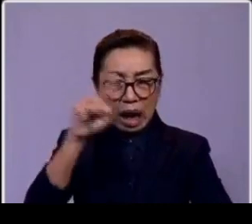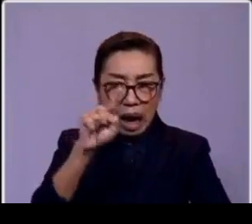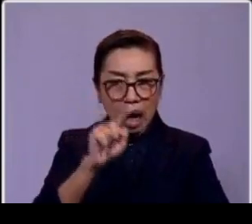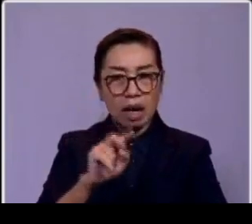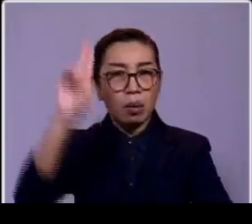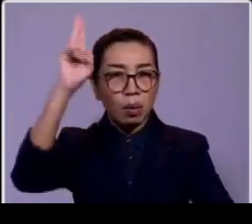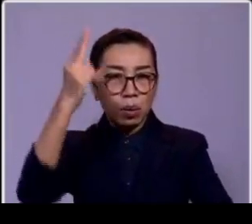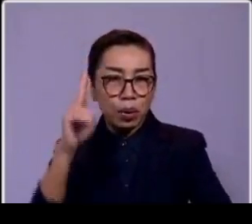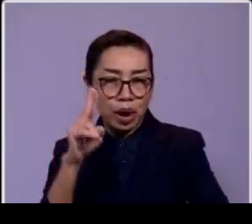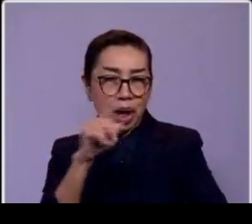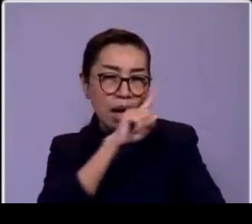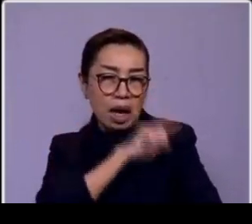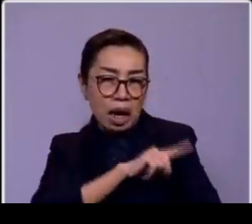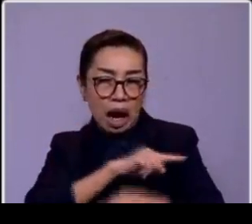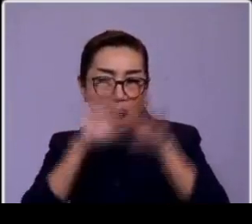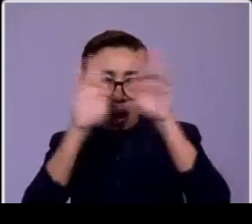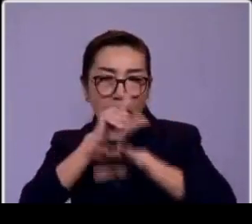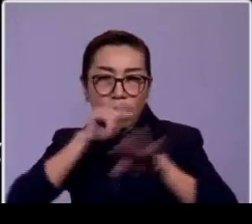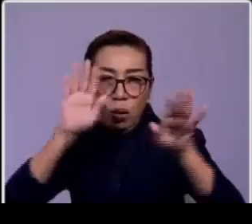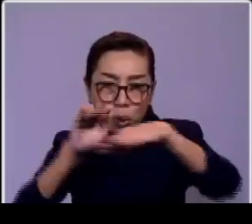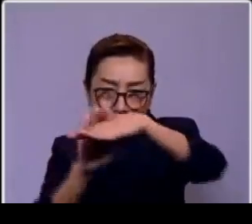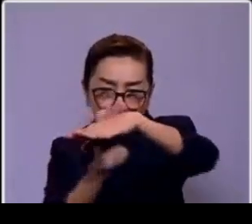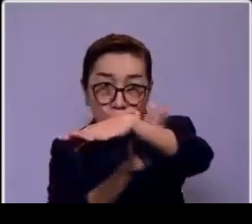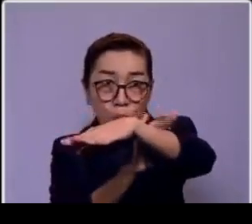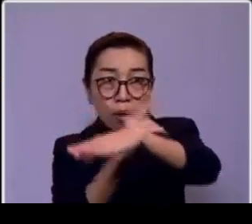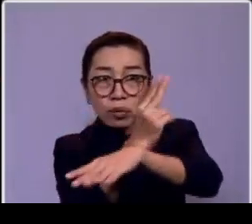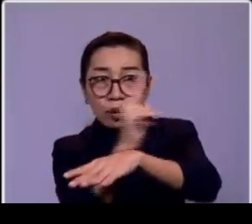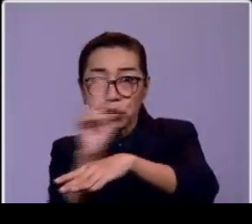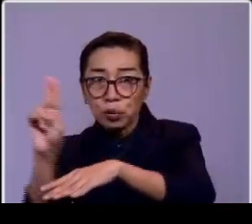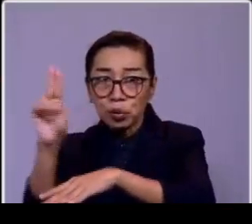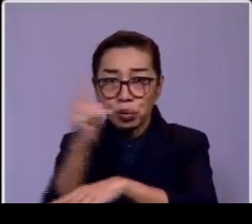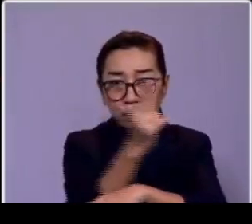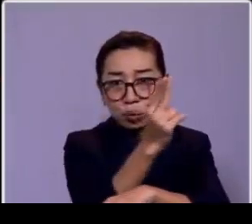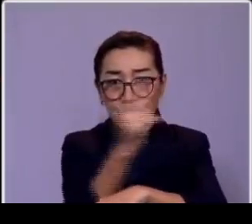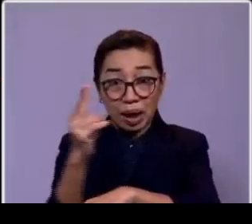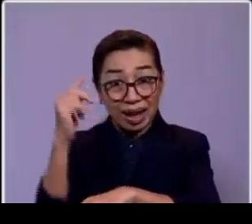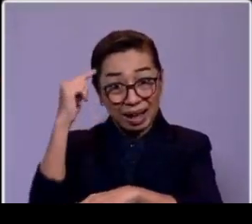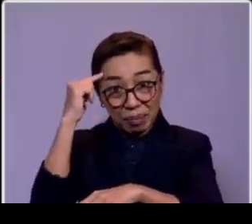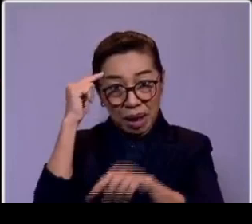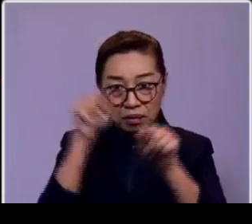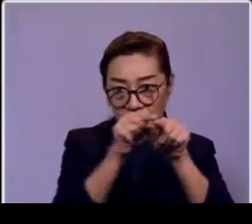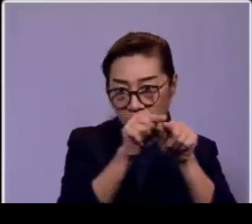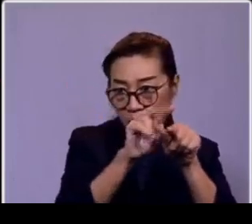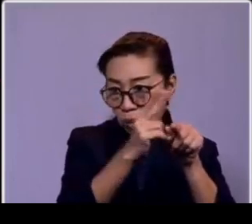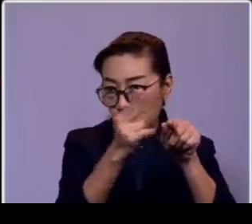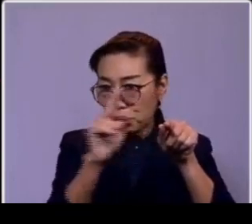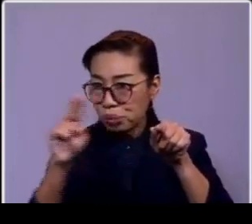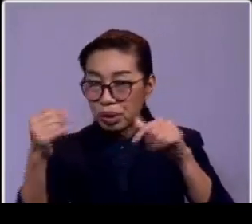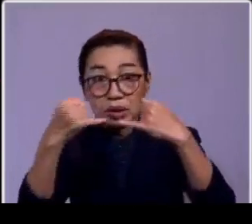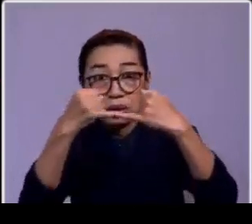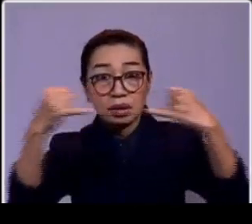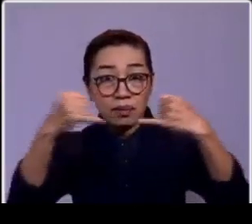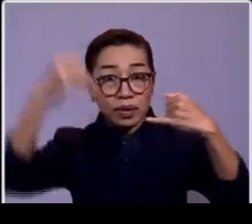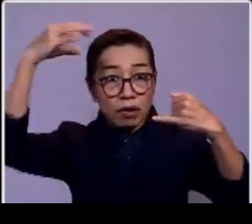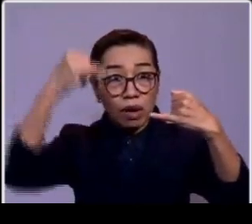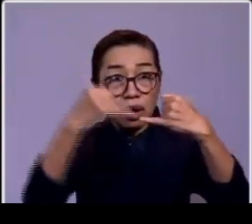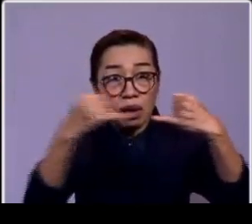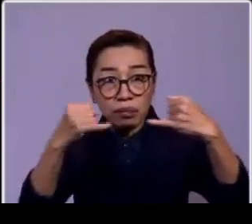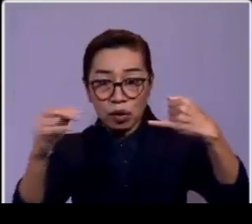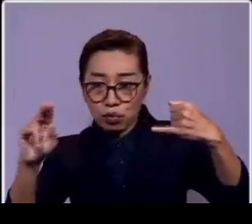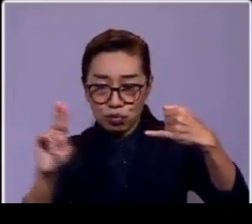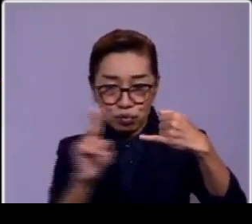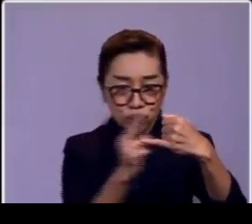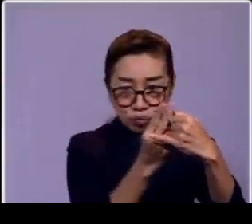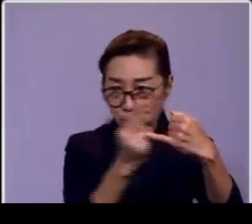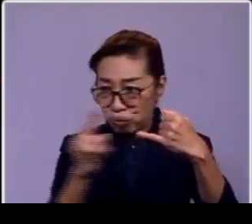ขนนกปุยนุ่นแล้วเคลื่อนไหวเร็วมากเลยนะคะเคลื่อนจากอีกที่นึงไปอีกที่นึงตามสายไฟด้วยไปเร็วม